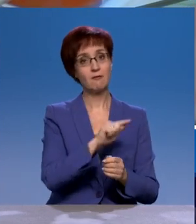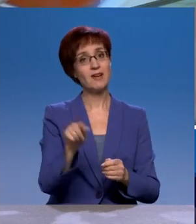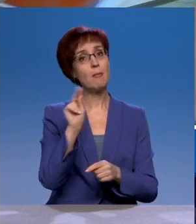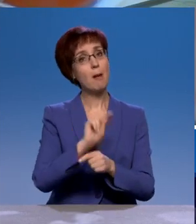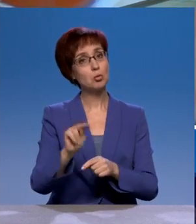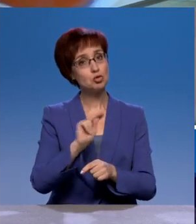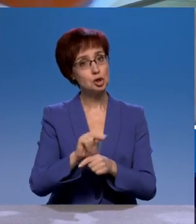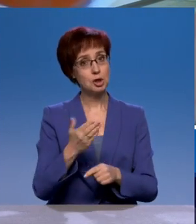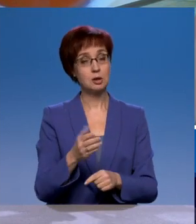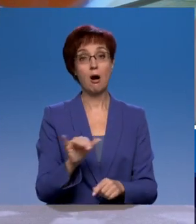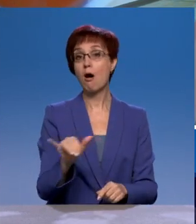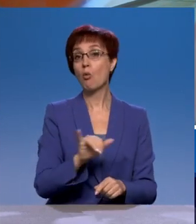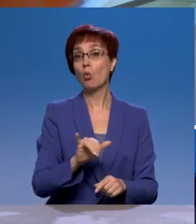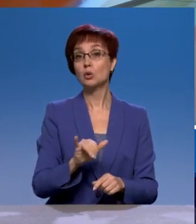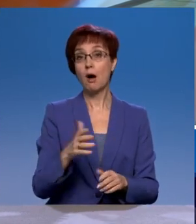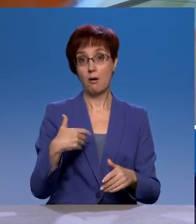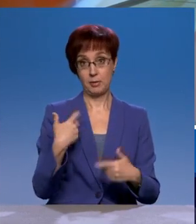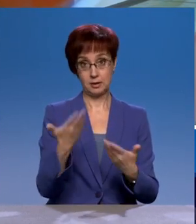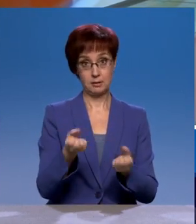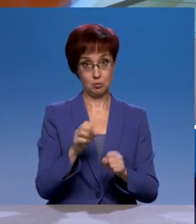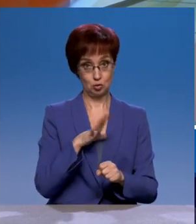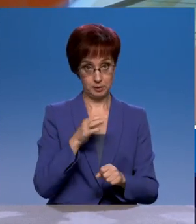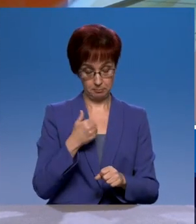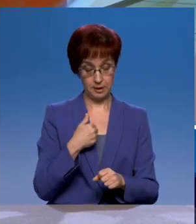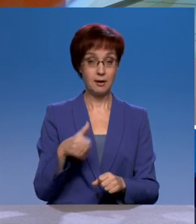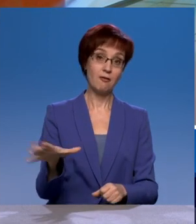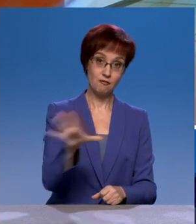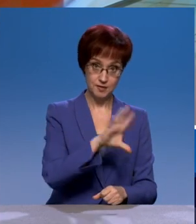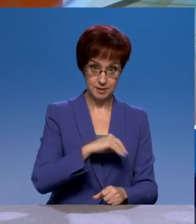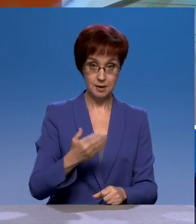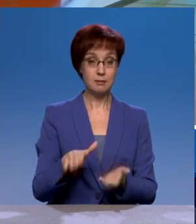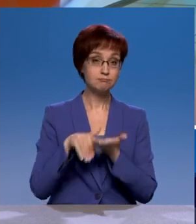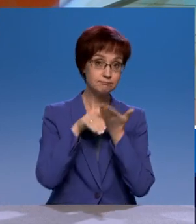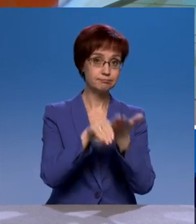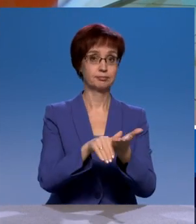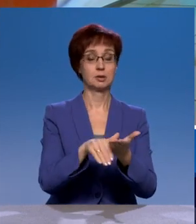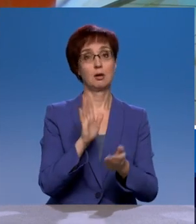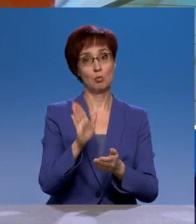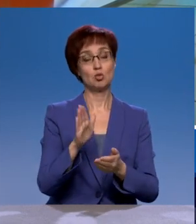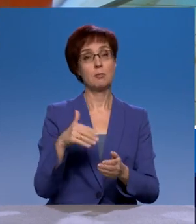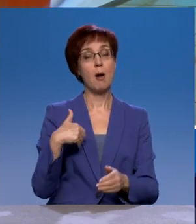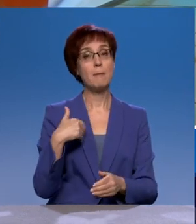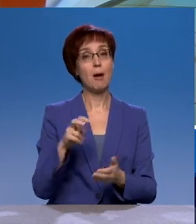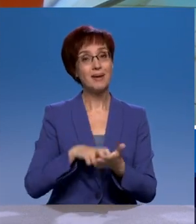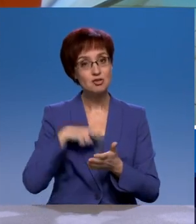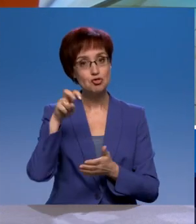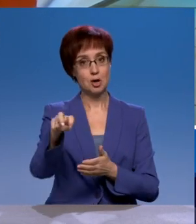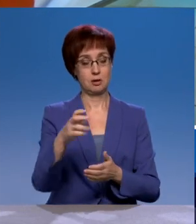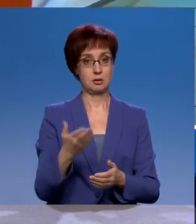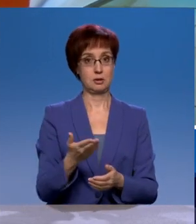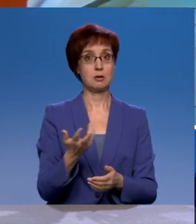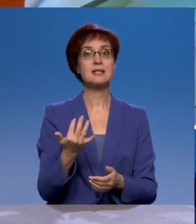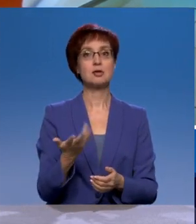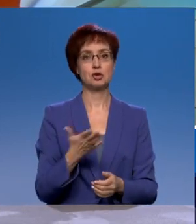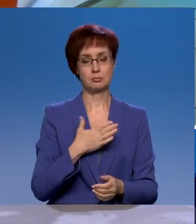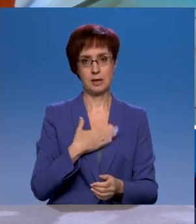куда это обратиться? Может быть, мы всем миром поможем, будем обращаться? Ведь это действительно получается, слушайте, но зачем нам брать все с